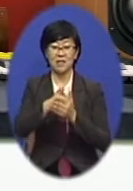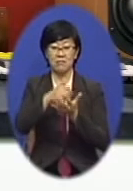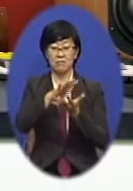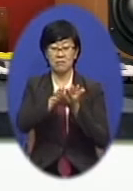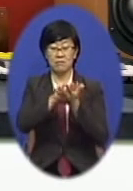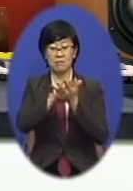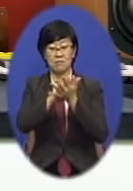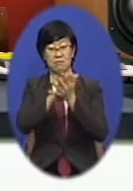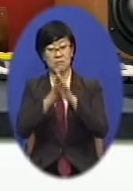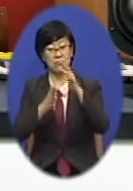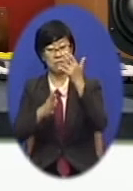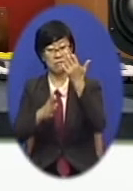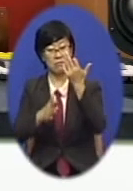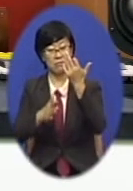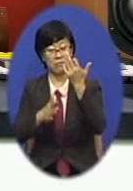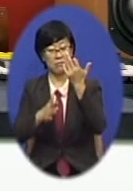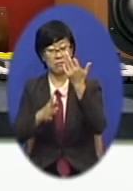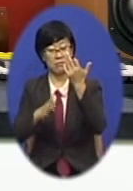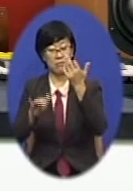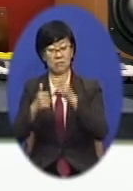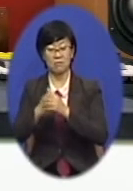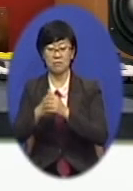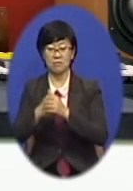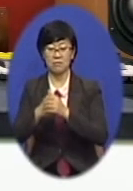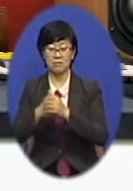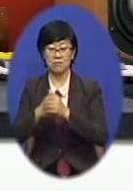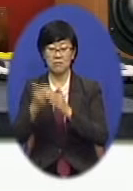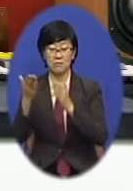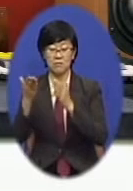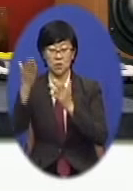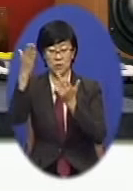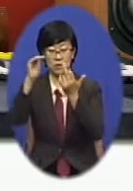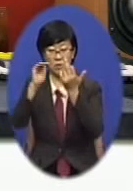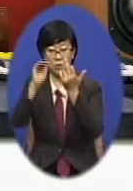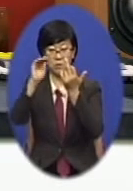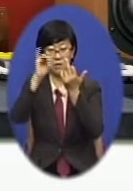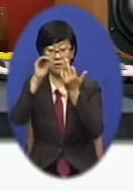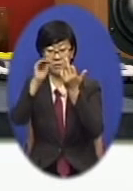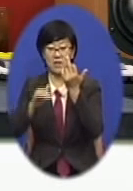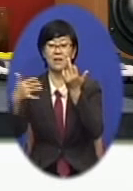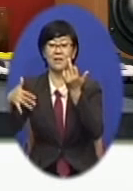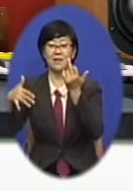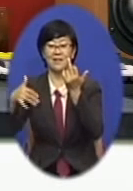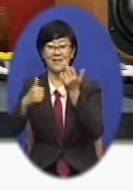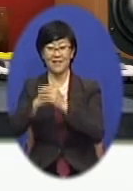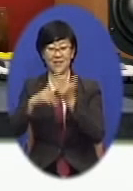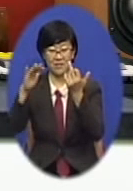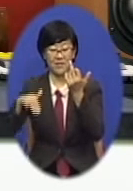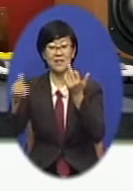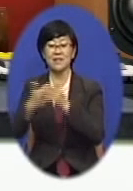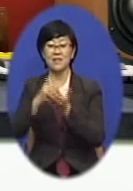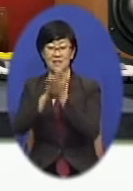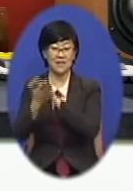한 8부, 네. 오. 네, 8부 능선 위로만 들었지, 네. 밑으로는 아직 결정이